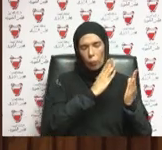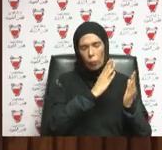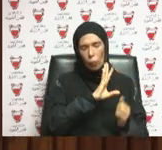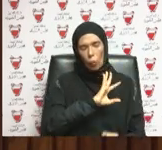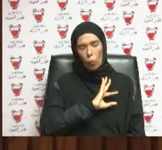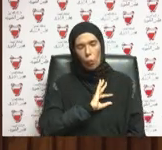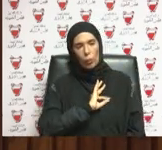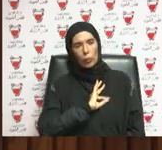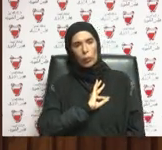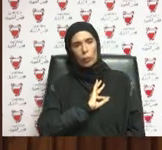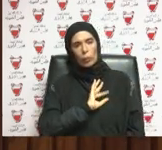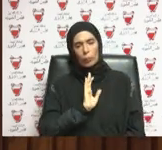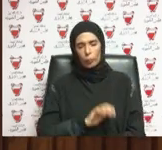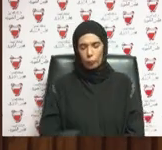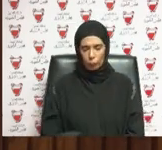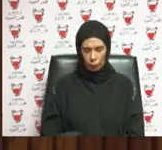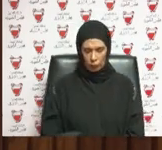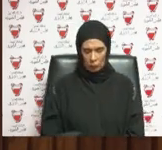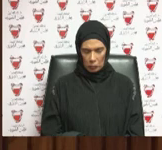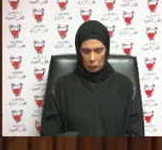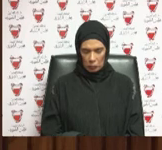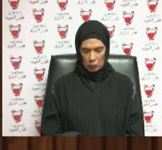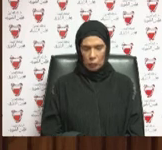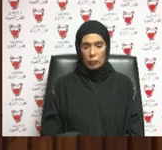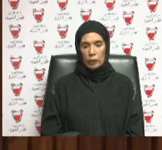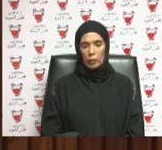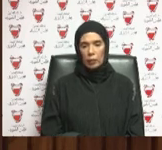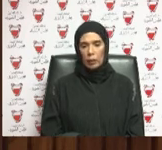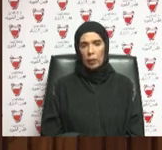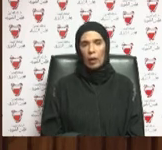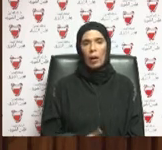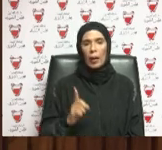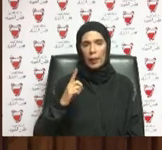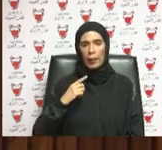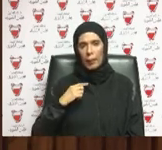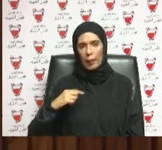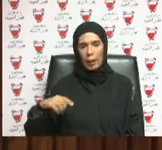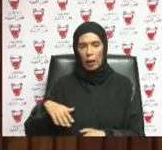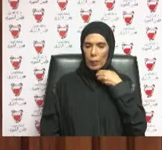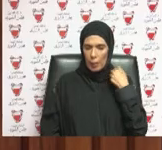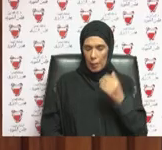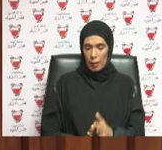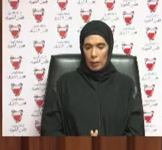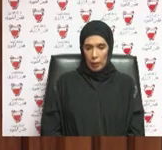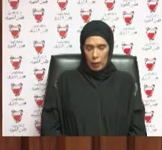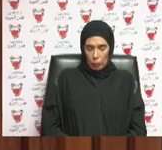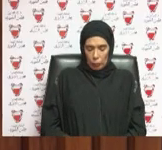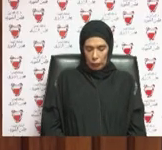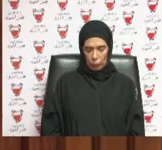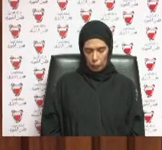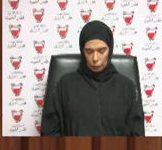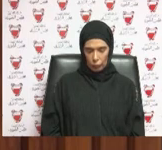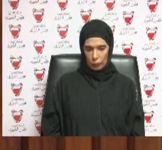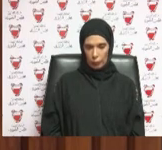رحمته ويسكنه فسيح جناته، إنا لله وإنا إليه راجعون.